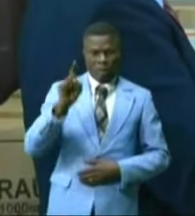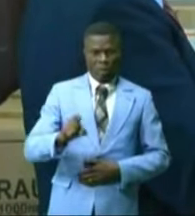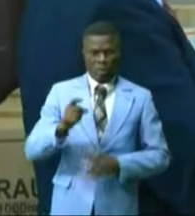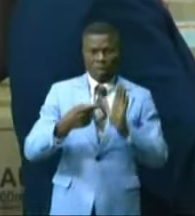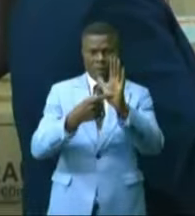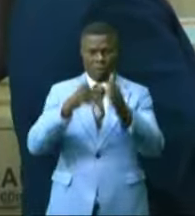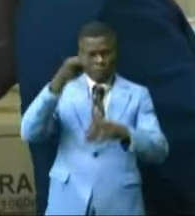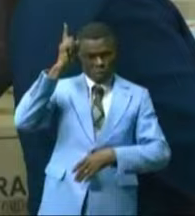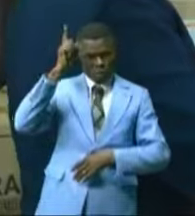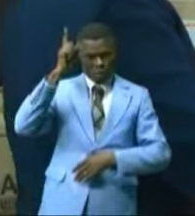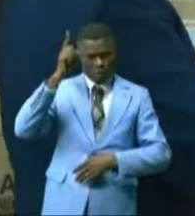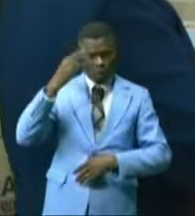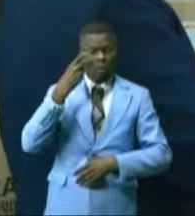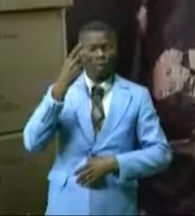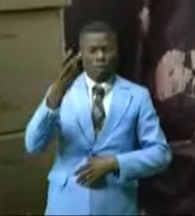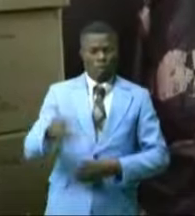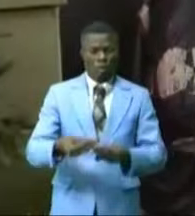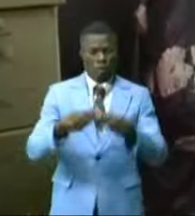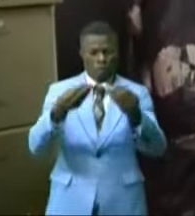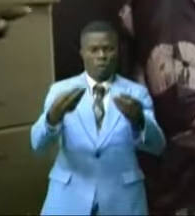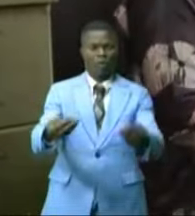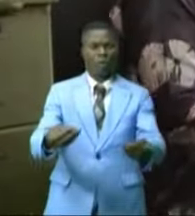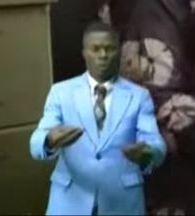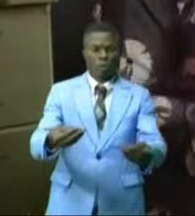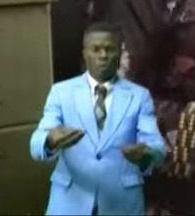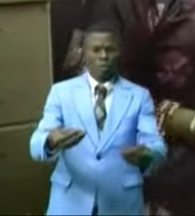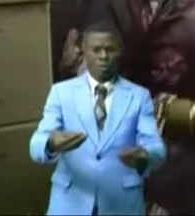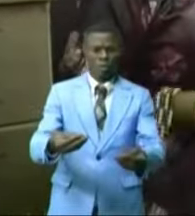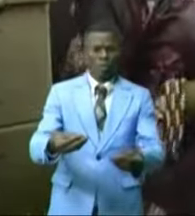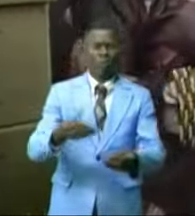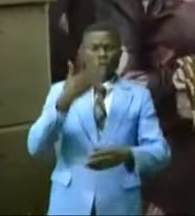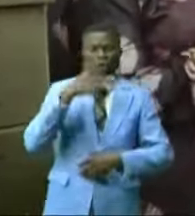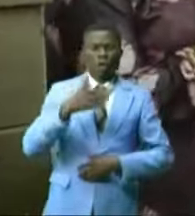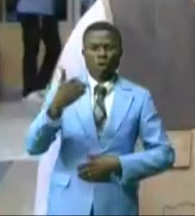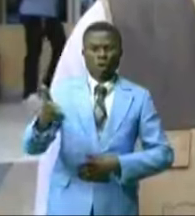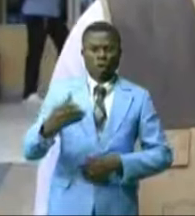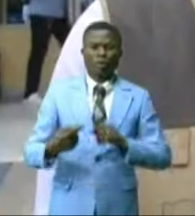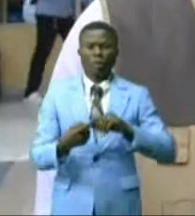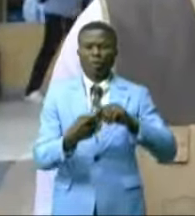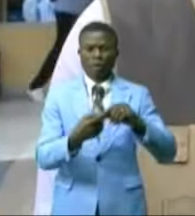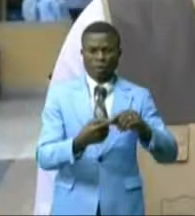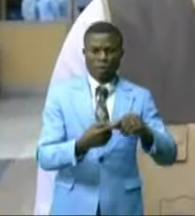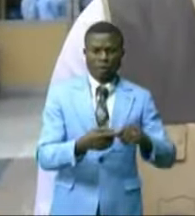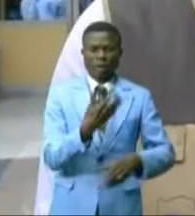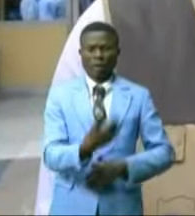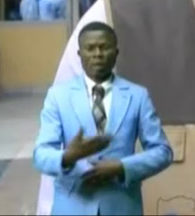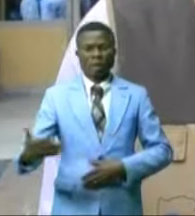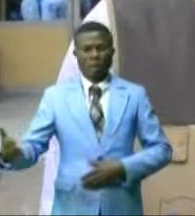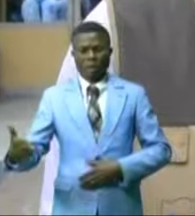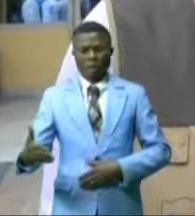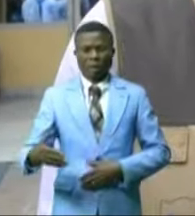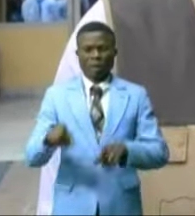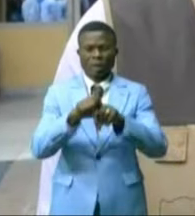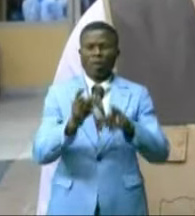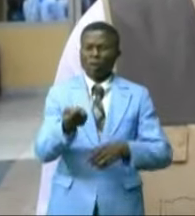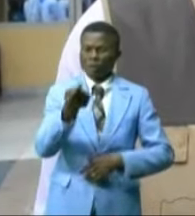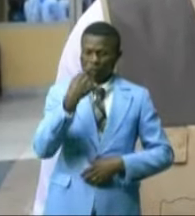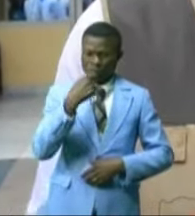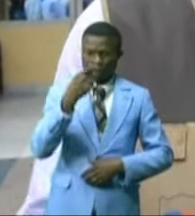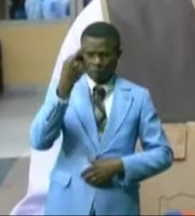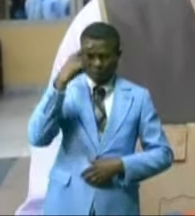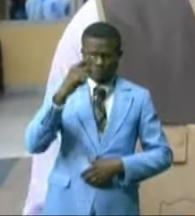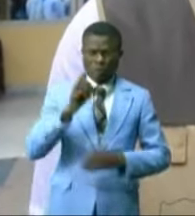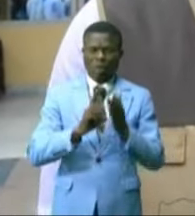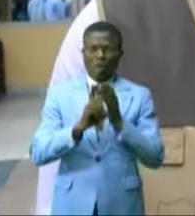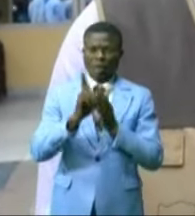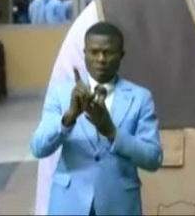exprimé, nous avons pu doter ces formations sanitaires spéciales des matériels et des médicaments pour